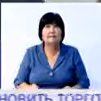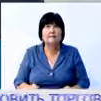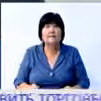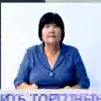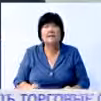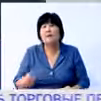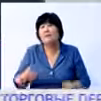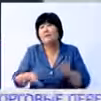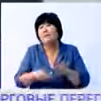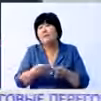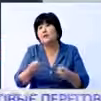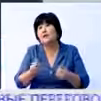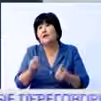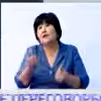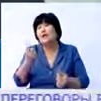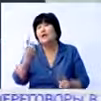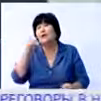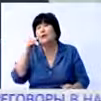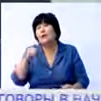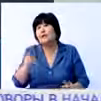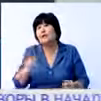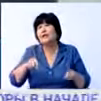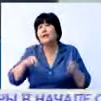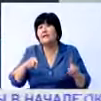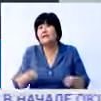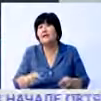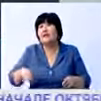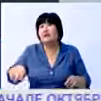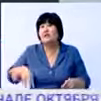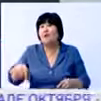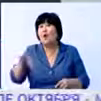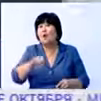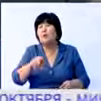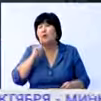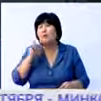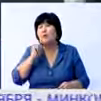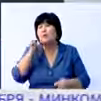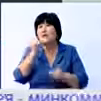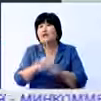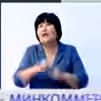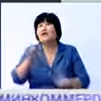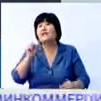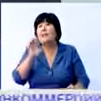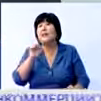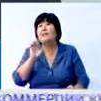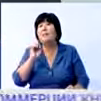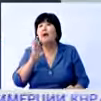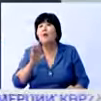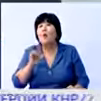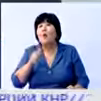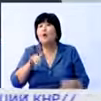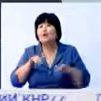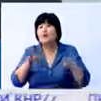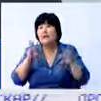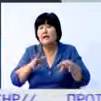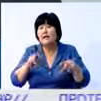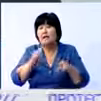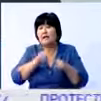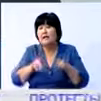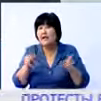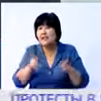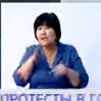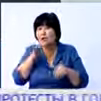При получении взятки в размере 100 тысяч тенге был задержан директор областного молодежного центра Сабанбаев. Уголовное дело расследовано в кратчайшие